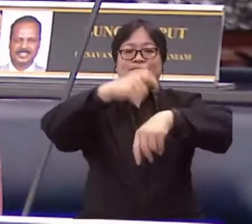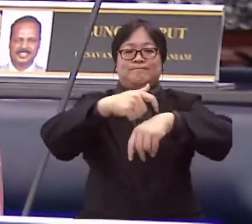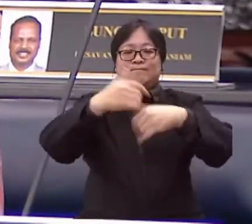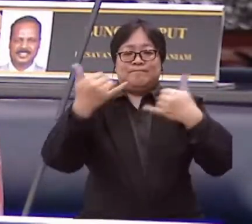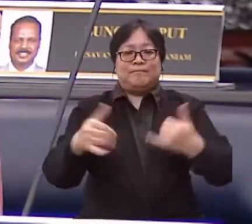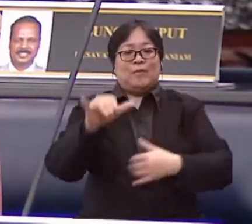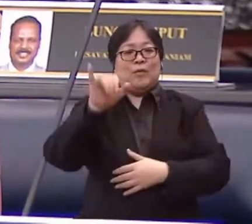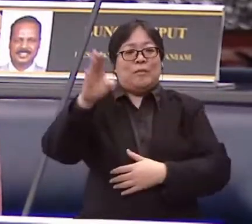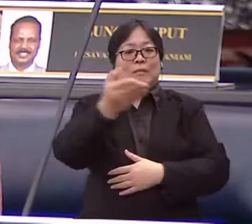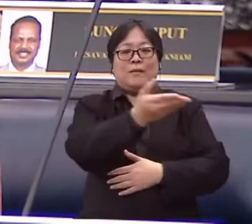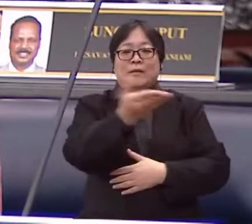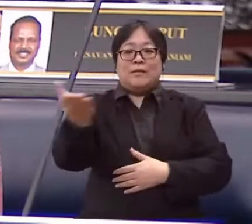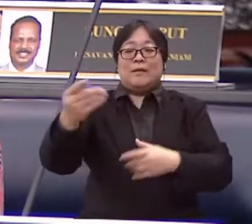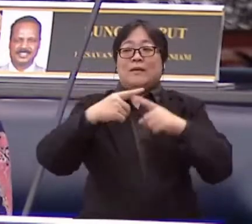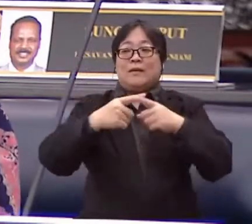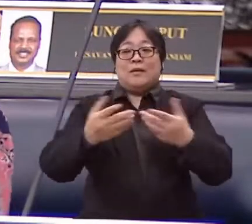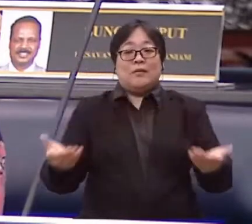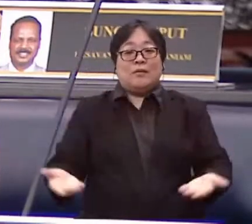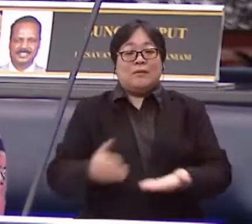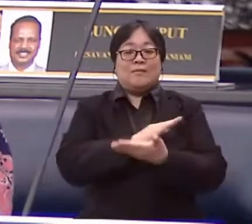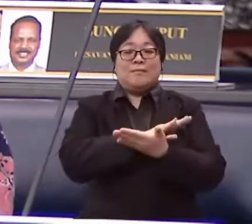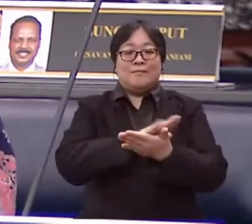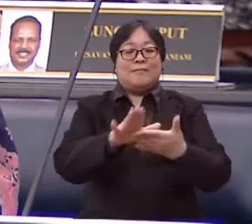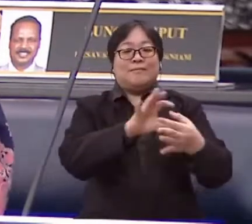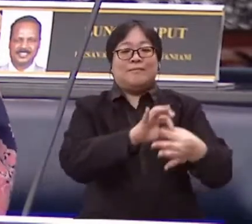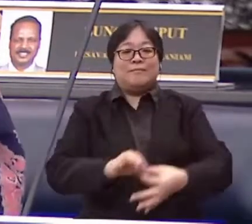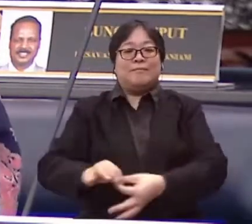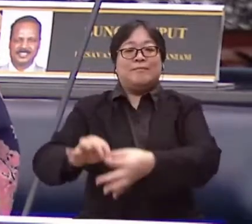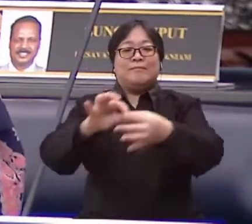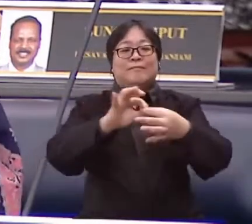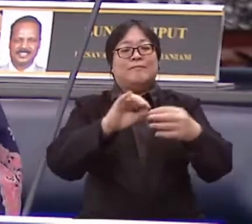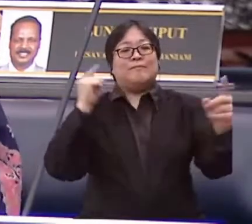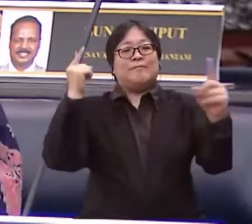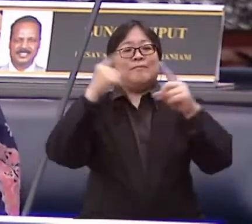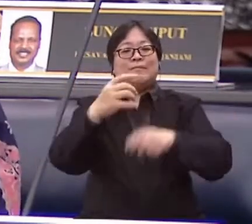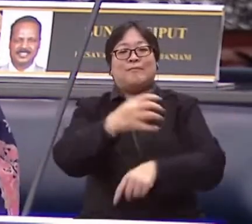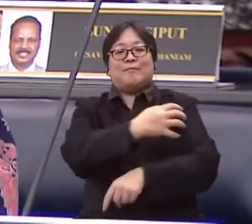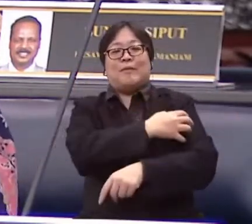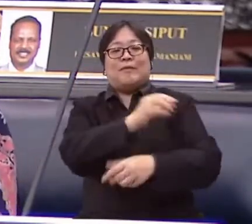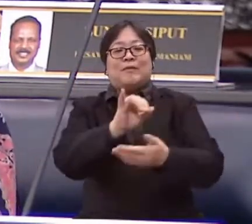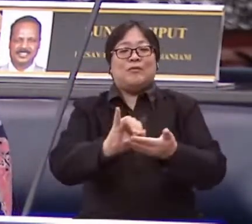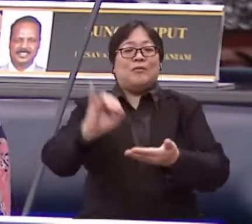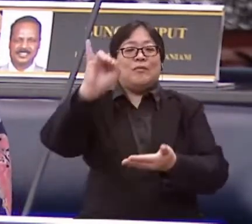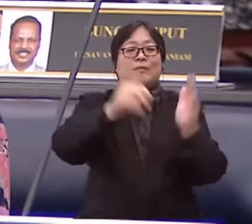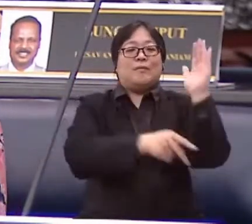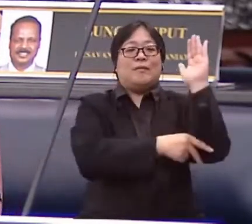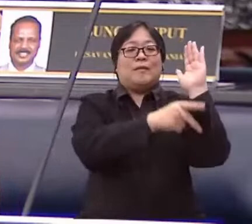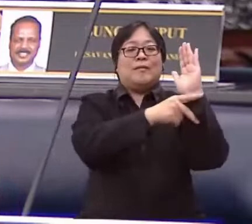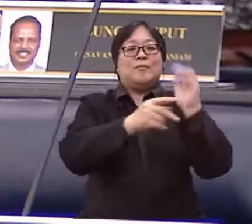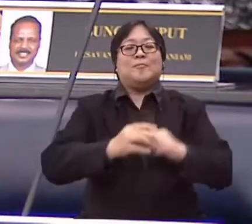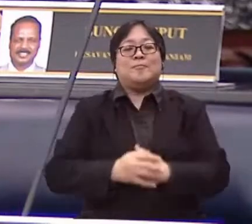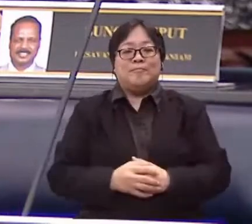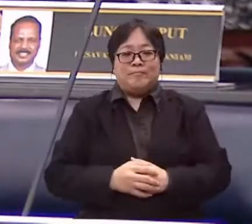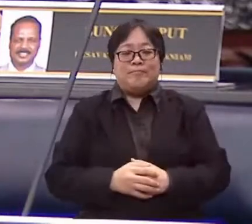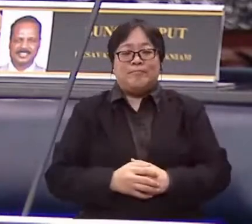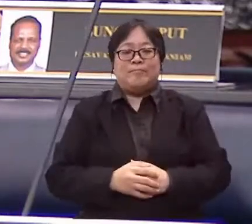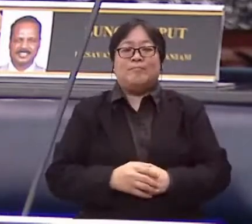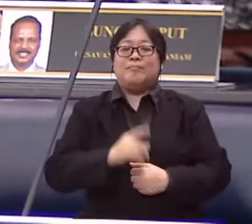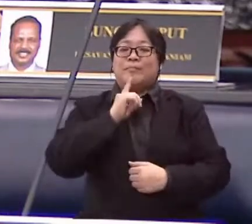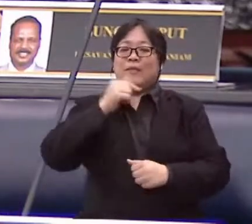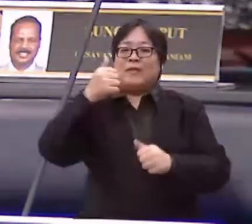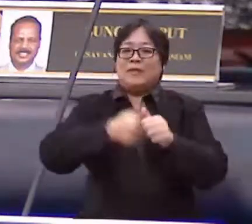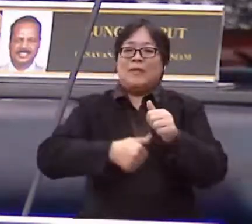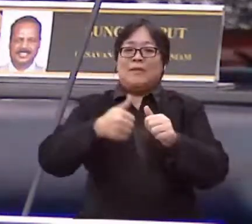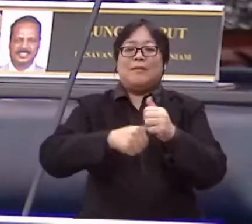dalam dewan yang mulia ini bekerja sama demi memperkosakan institusikan